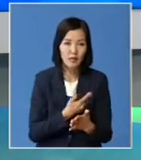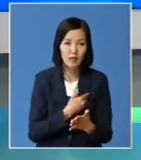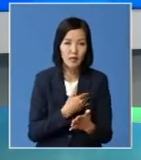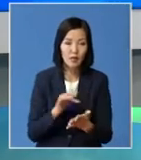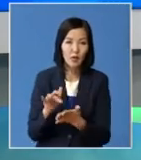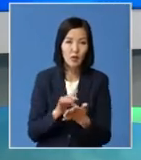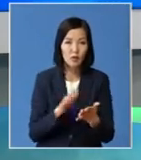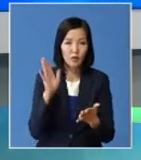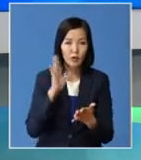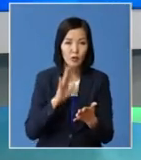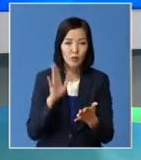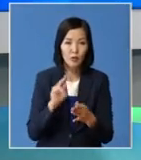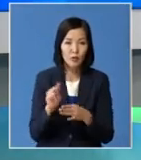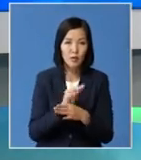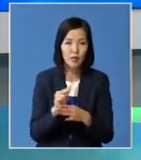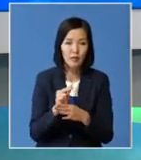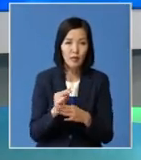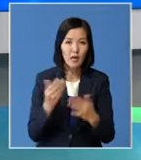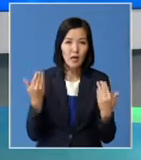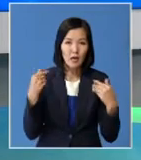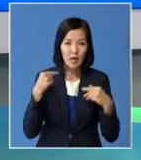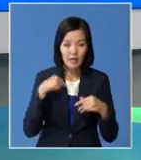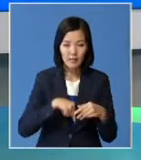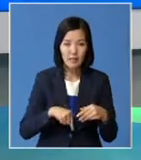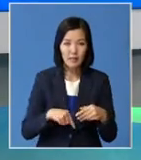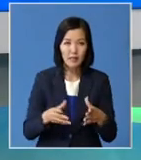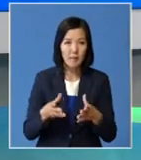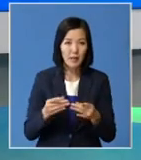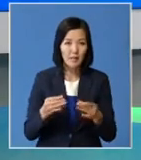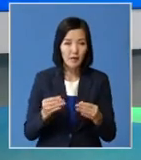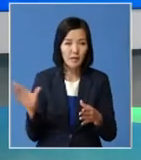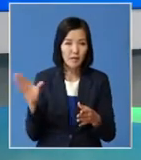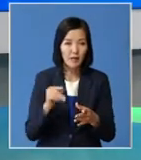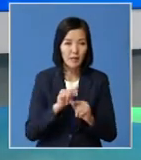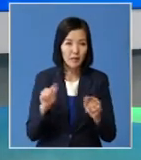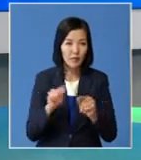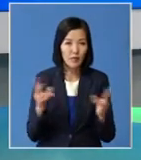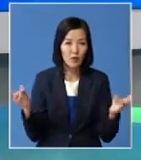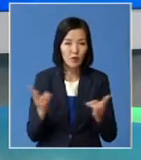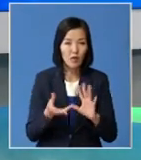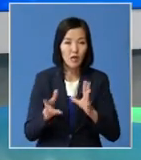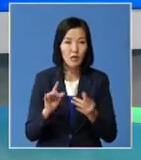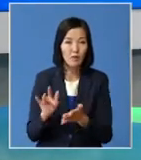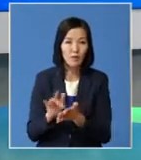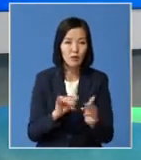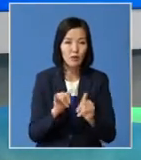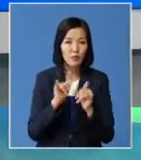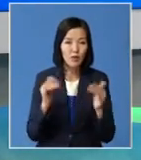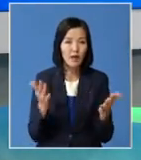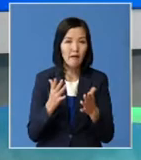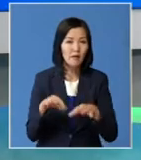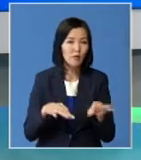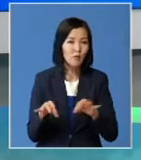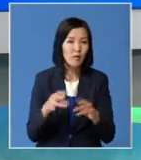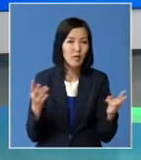шипалы суы мен адам ағзасына пайдалы батпағын біледі. Сондықтан оны кеңінен насихаттау керек. Жалпы мұндағы туризм дамытуға қосымша қандай жобалар